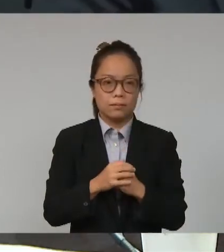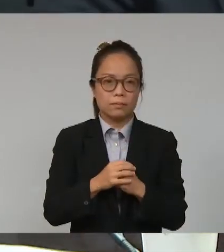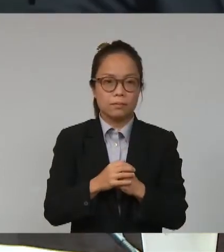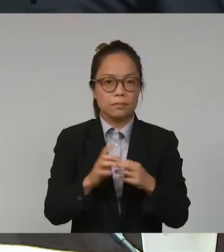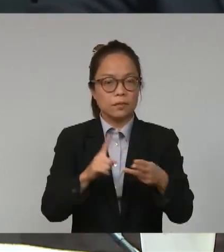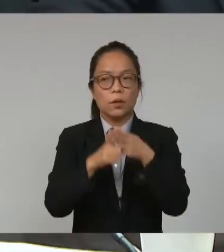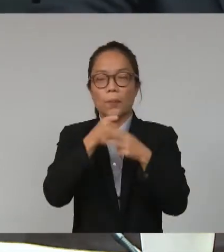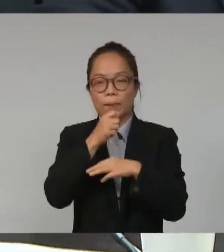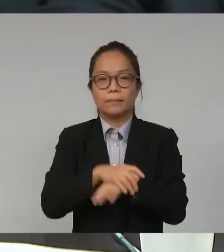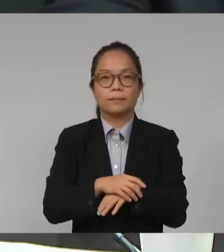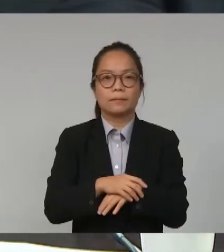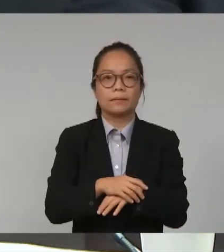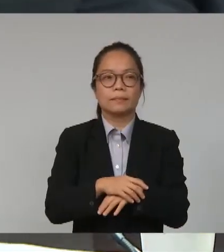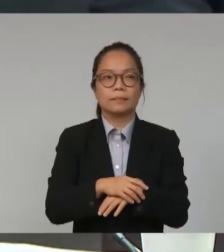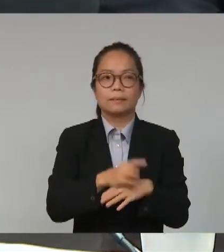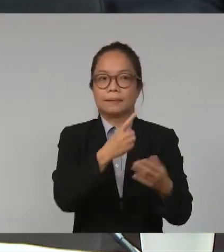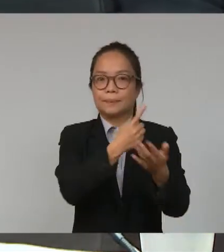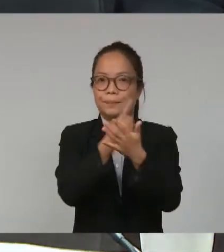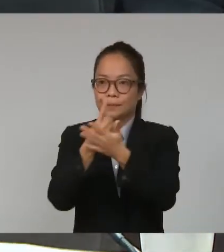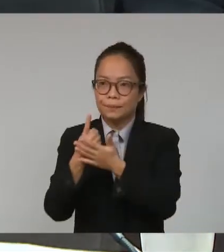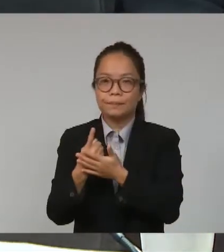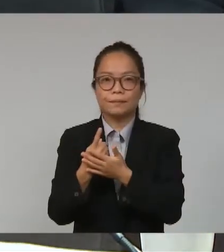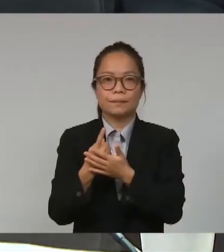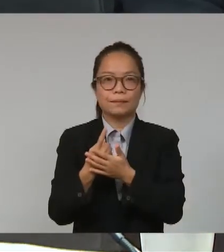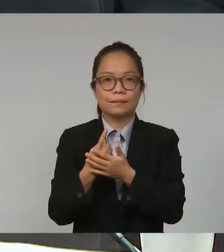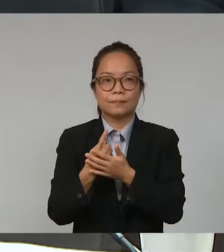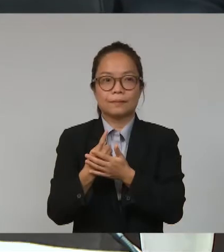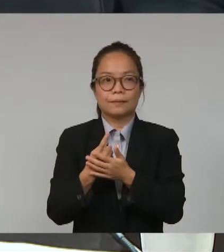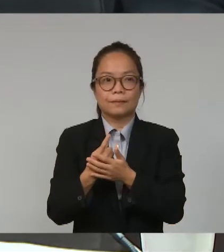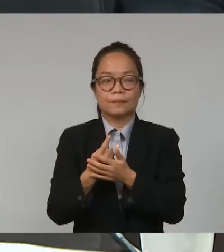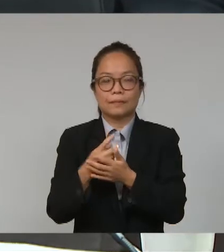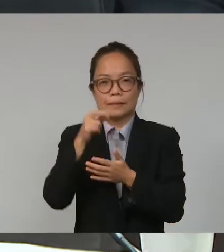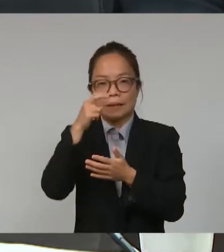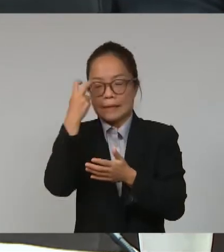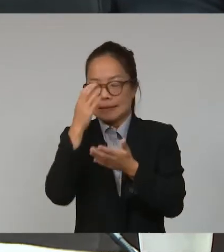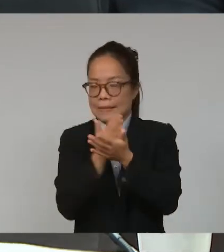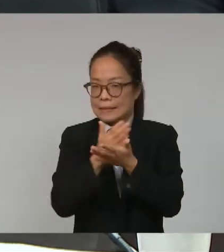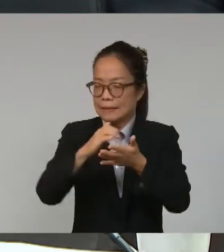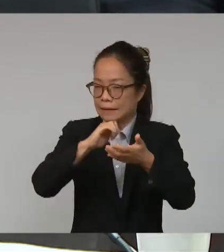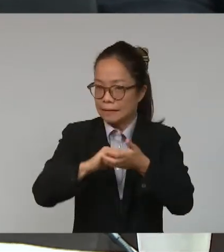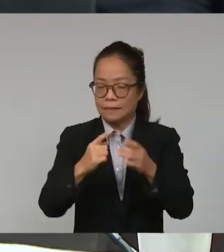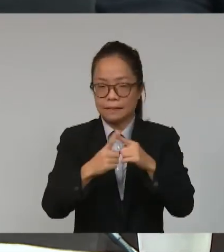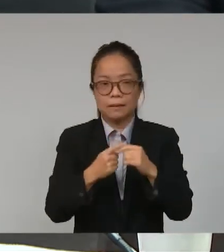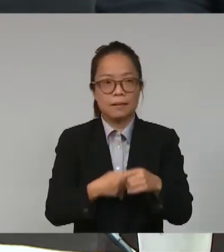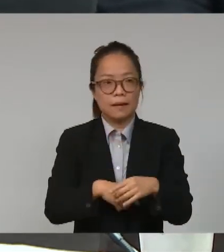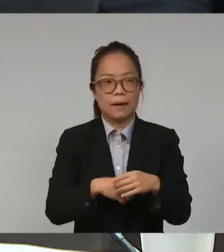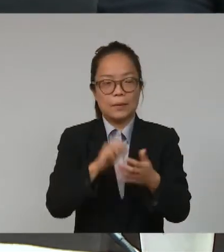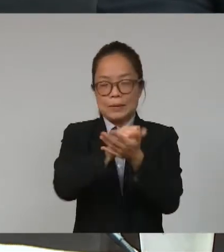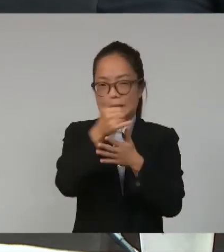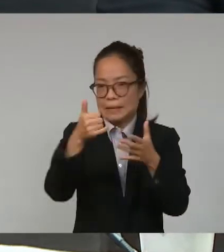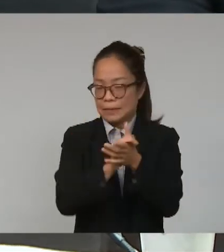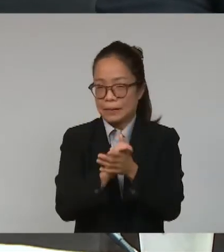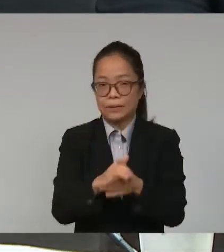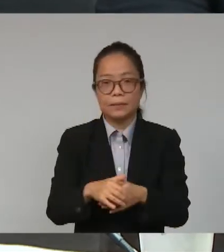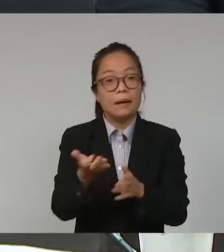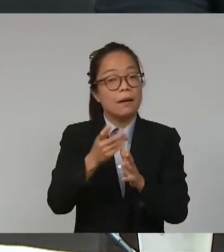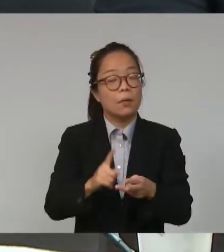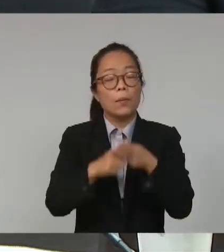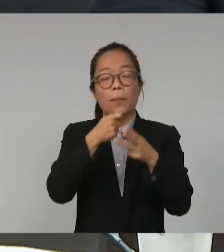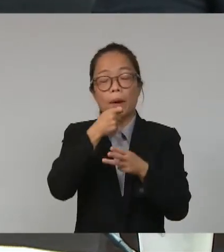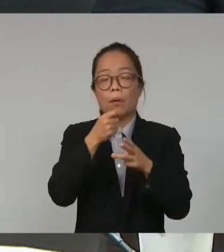主席，还有我们各位这个鉴定人，在场的媒体，刚主席已经说